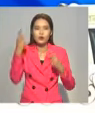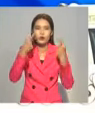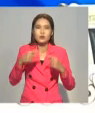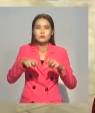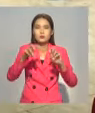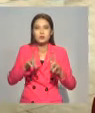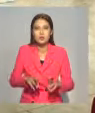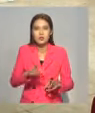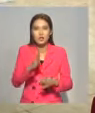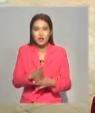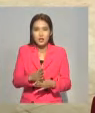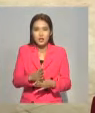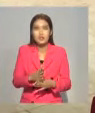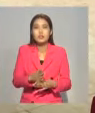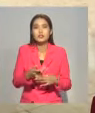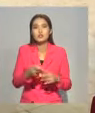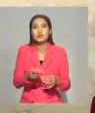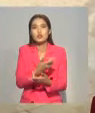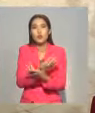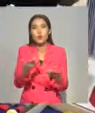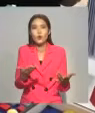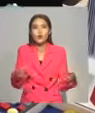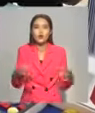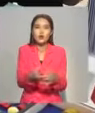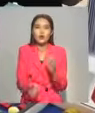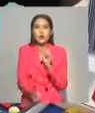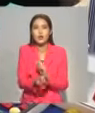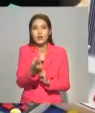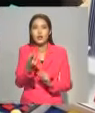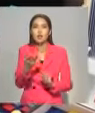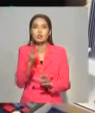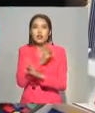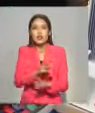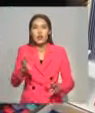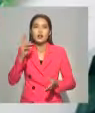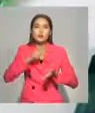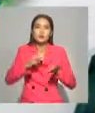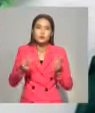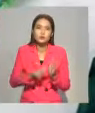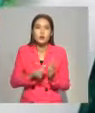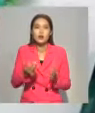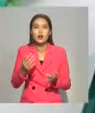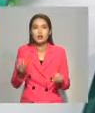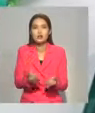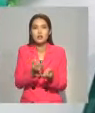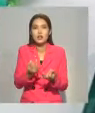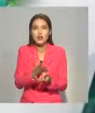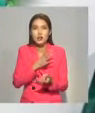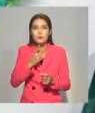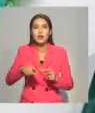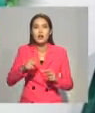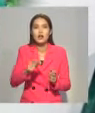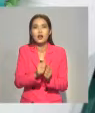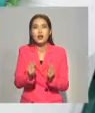атқарылуда. Қостанайда психологиялық, педагогикалық бағытта жұмыс істейтін 24 ұйым, 14 арнайы кабинет бар. Алдағы уақытта әр ауданда